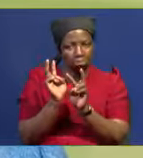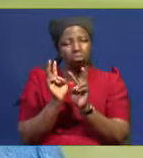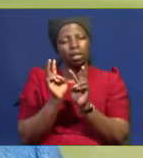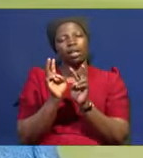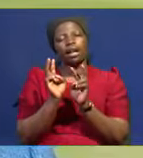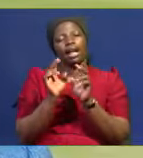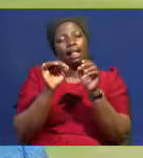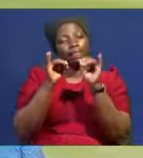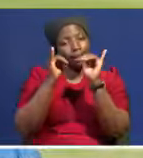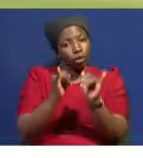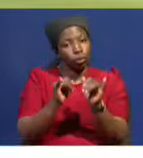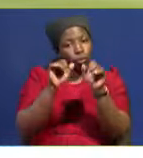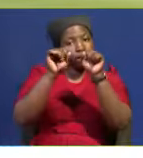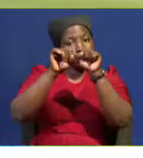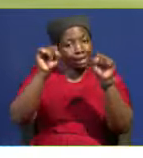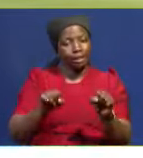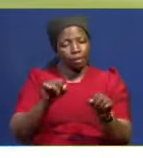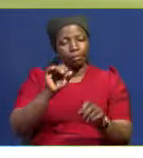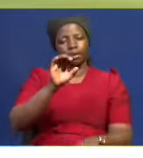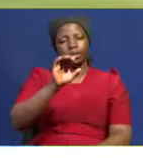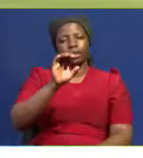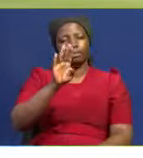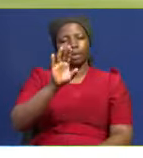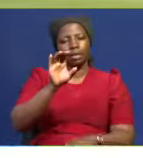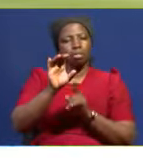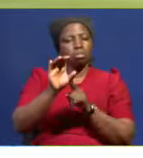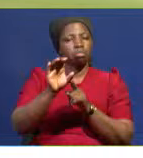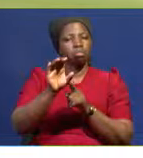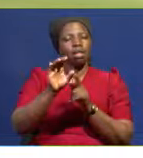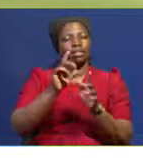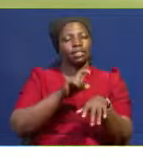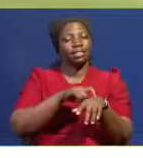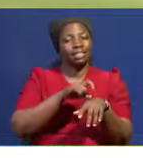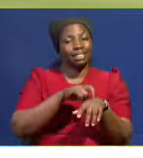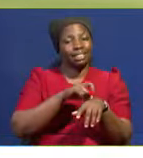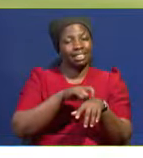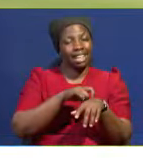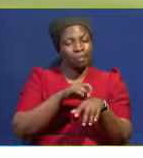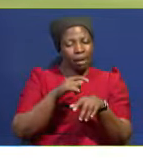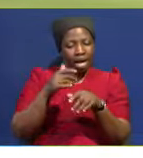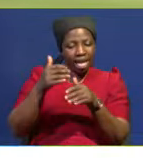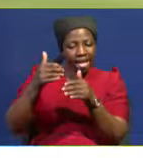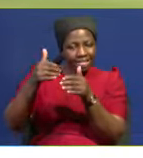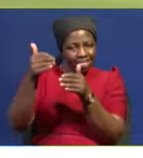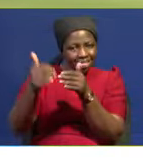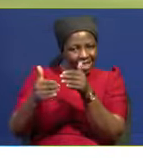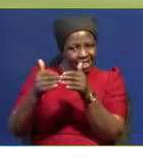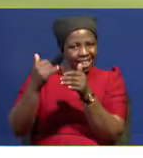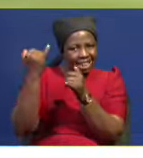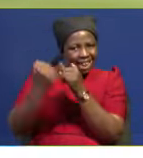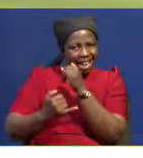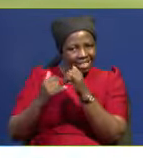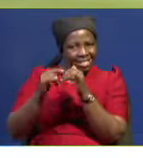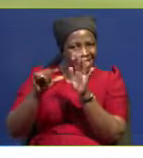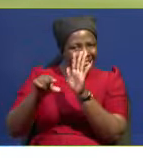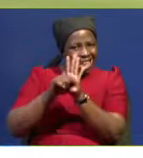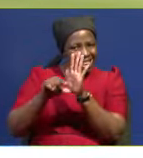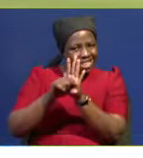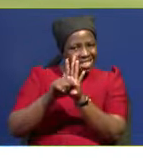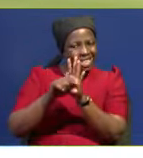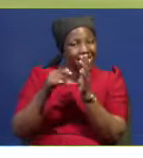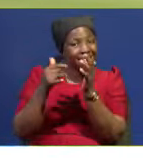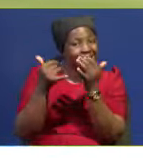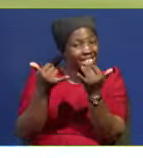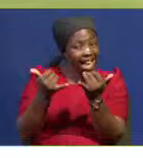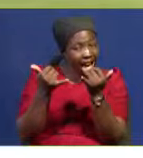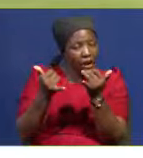hii system mpya ambayo tunaita ya CBC, tukifika pale mwisho, darasa la mwisho ambapo saa hizi ndio imefika,